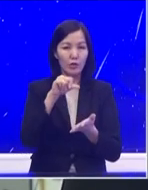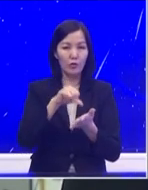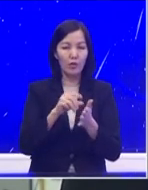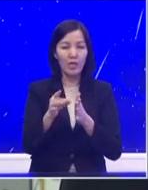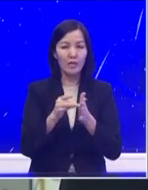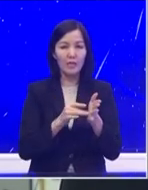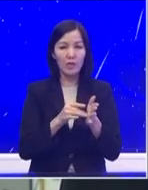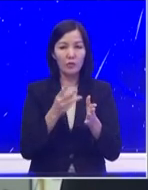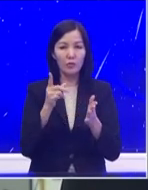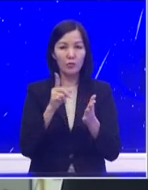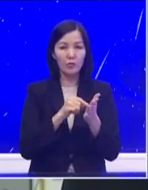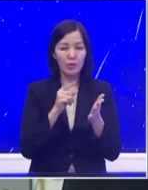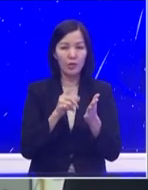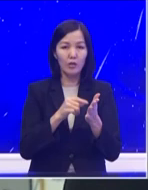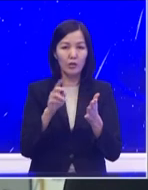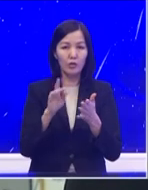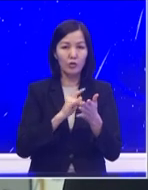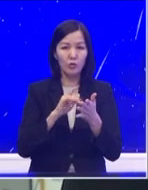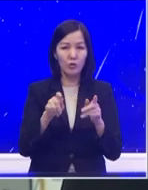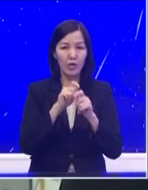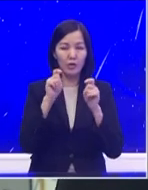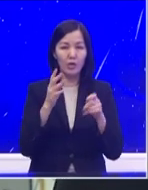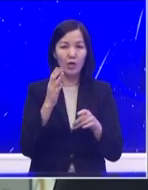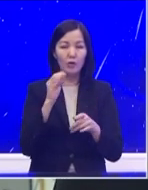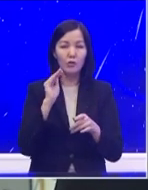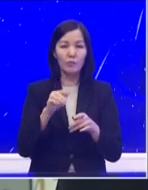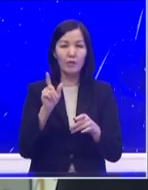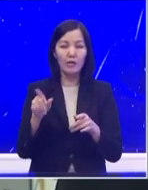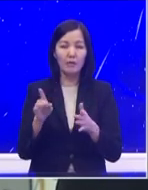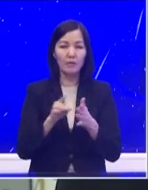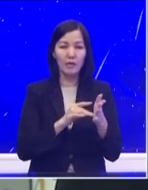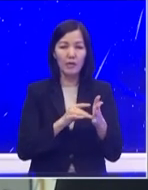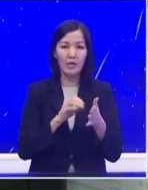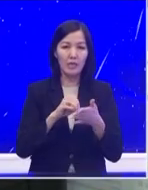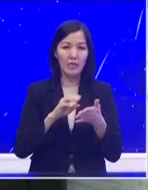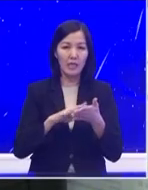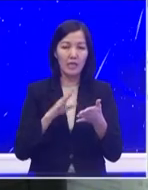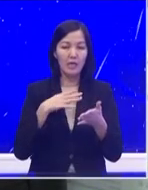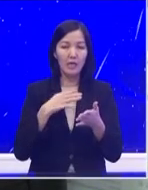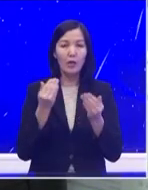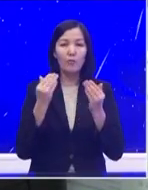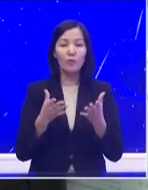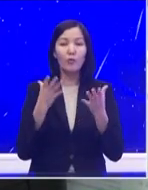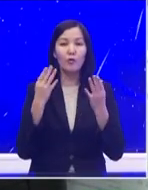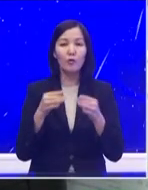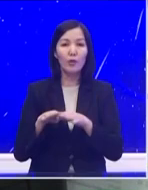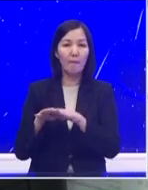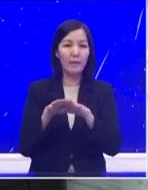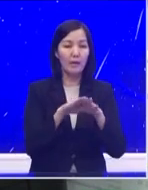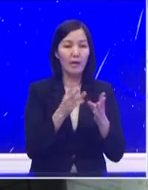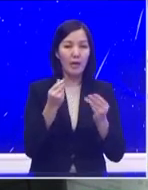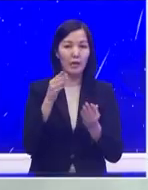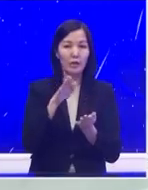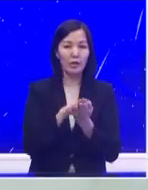автоматты түрде зейнетақы шоты ашылады. Жылдың басынан бері 400 мыңға жуық адам автоматты түрде тіркелген. Бүгінгі таңда бірыңғай жинақтаушы